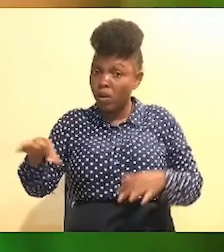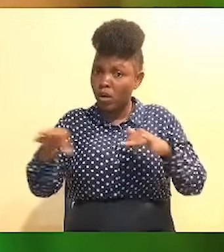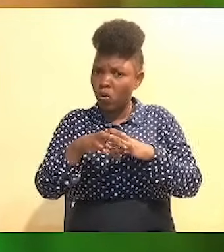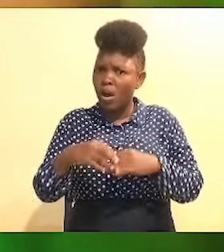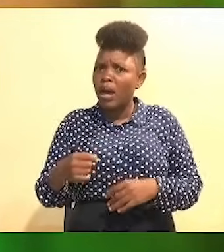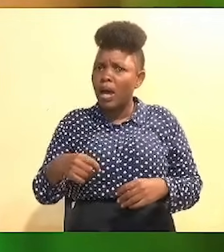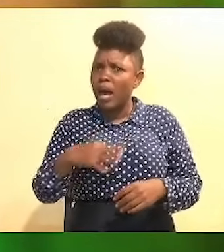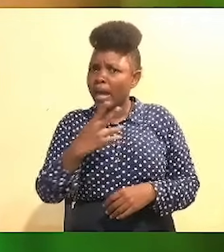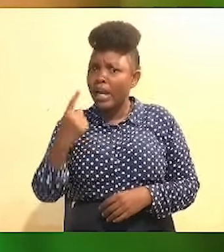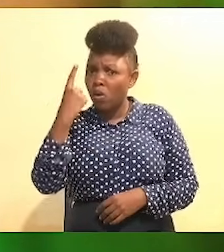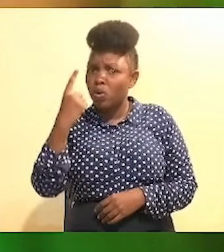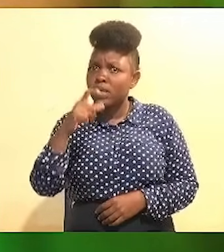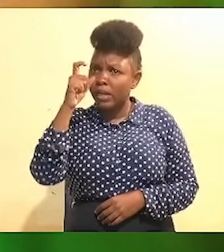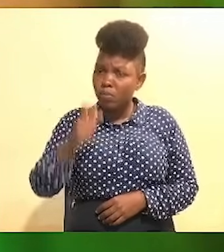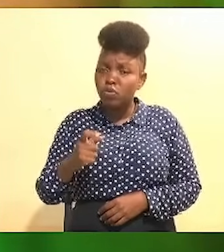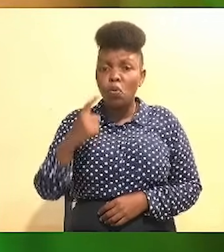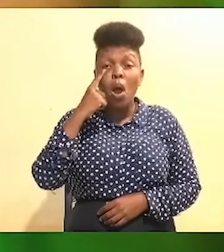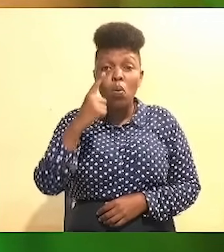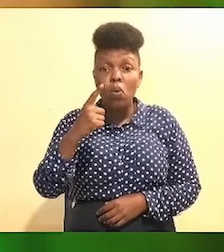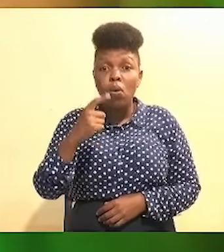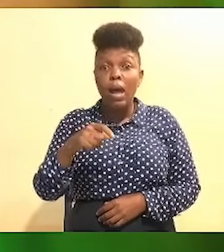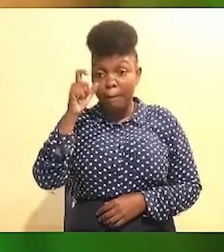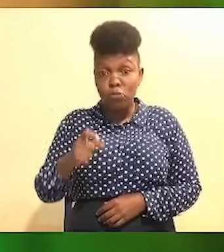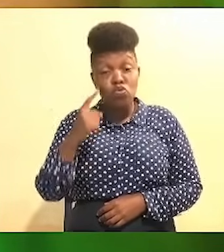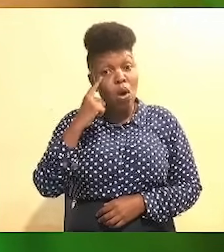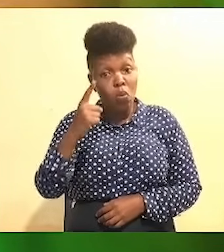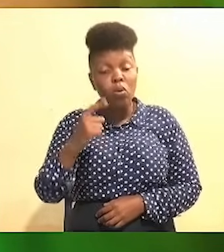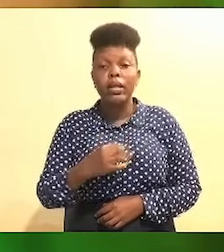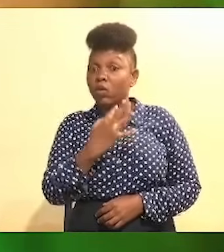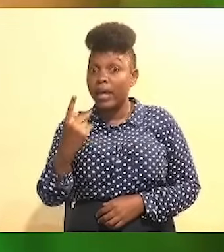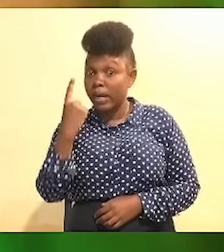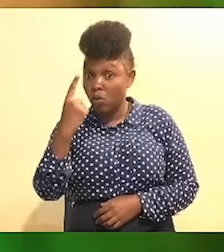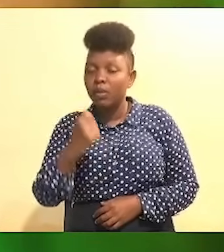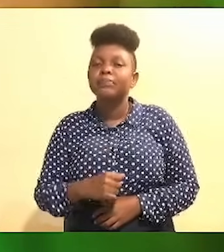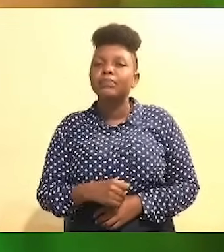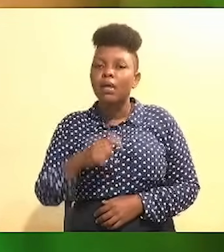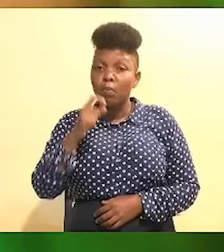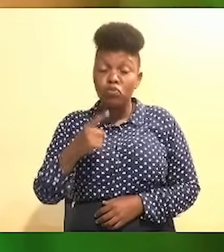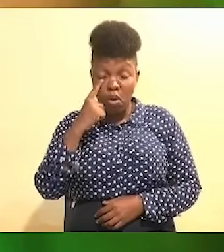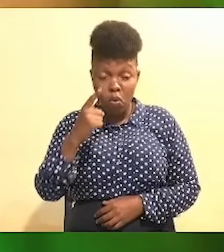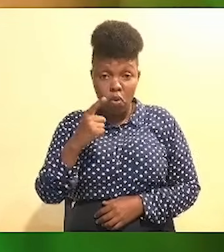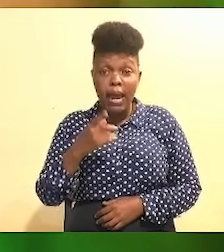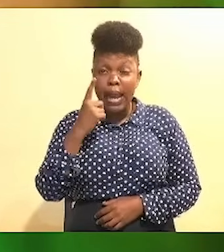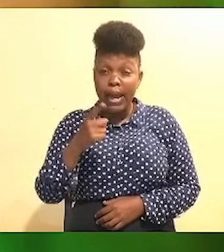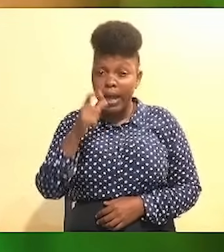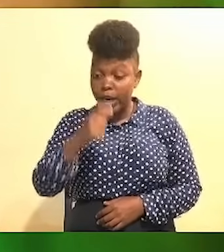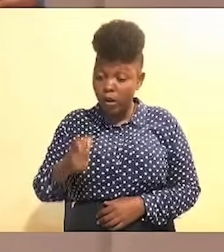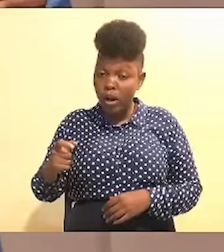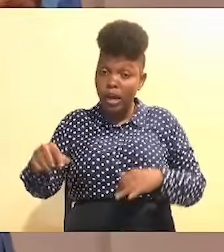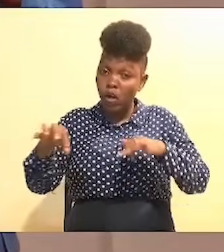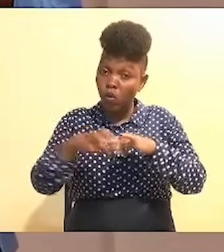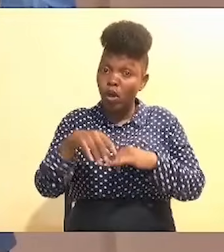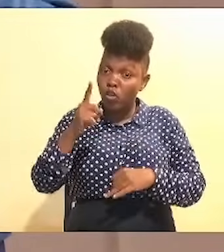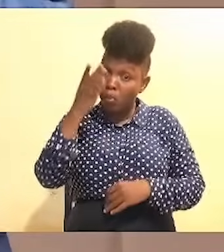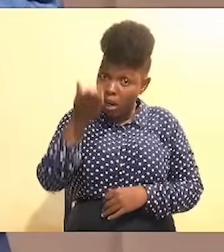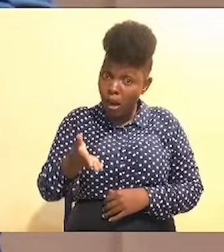kwanza tunamuita mtu wa kuona. Mtu wa kuona. Mtu wa kuona huyu naye ni mwanandoa, yuko hapo.